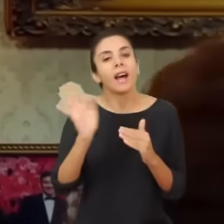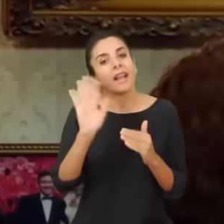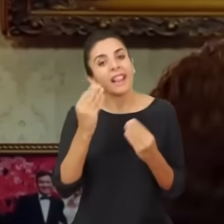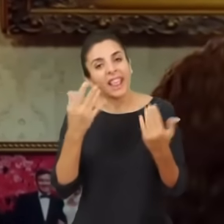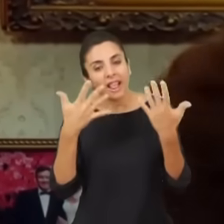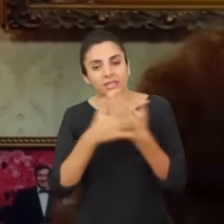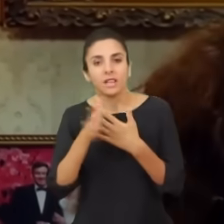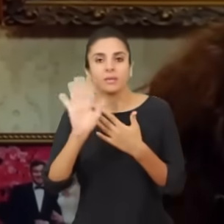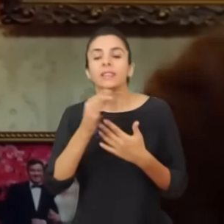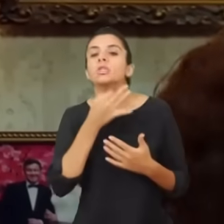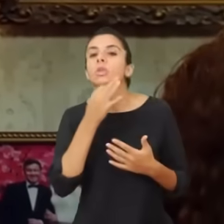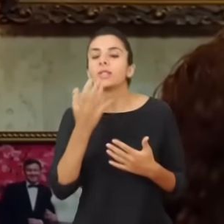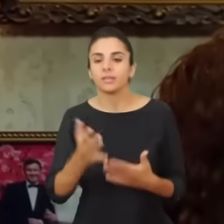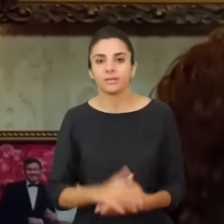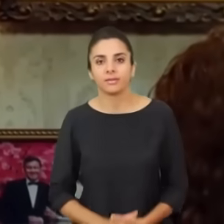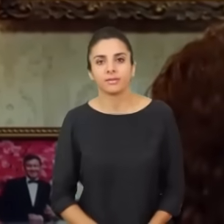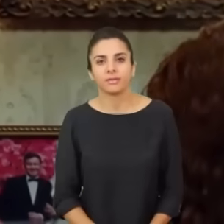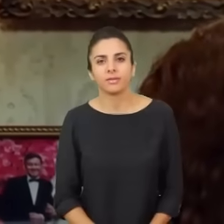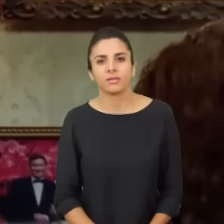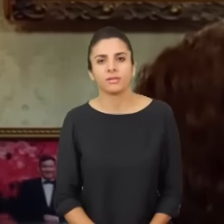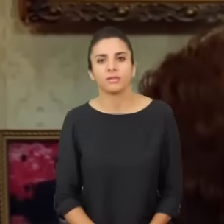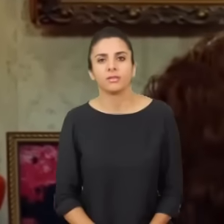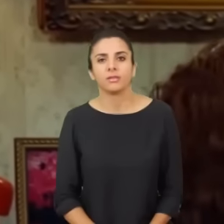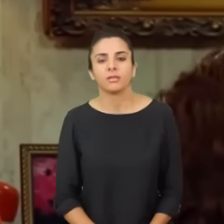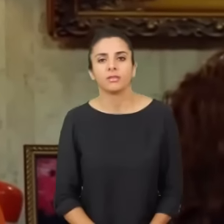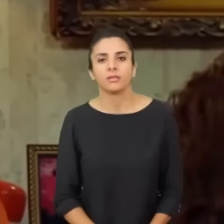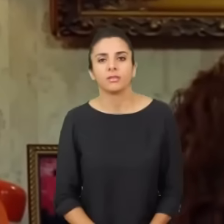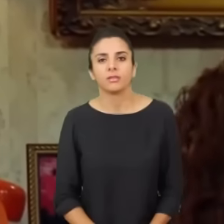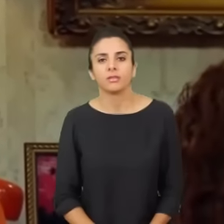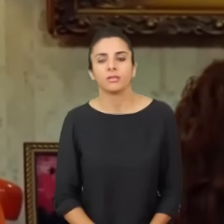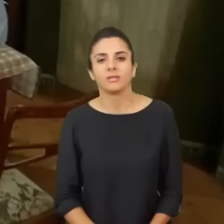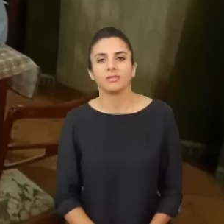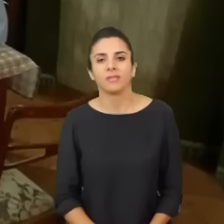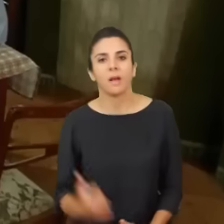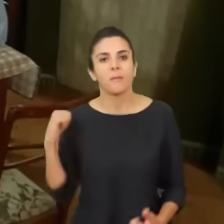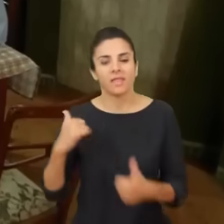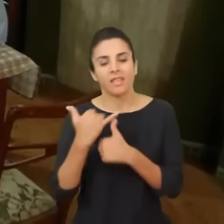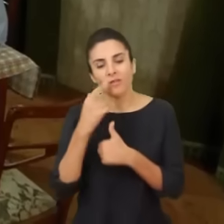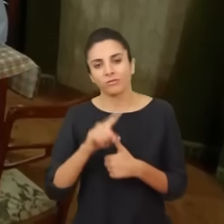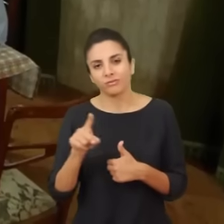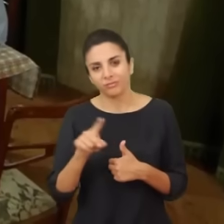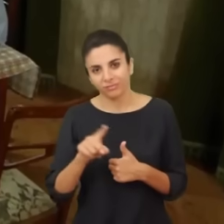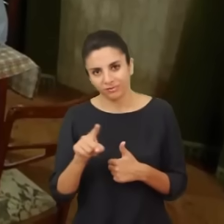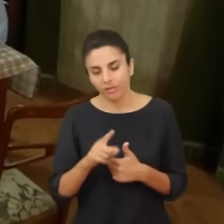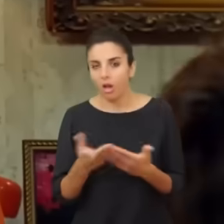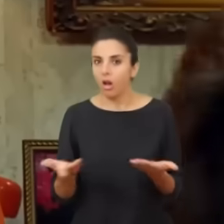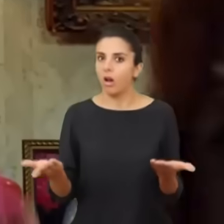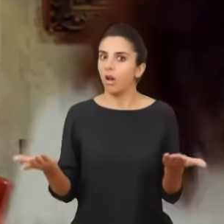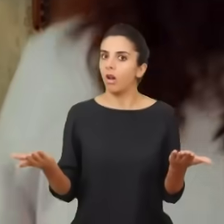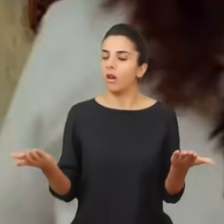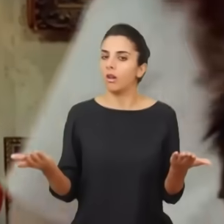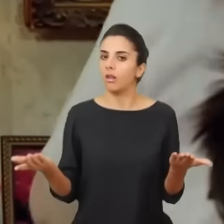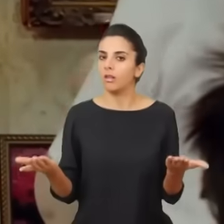iyi geceler, sağ olun. Bir ısırık daha alarak telefonu kapattı. Ya. Aa.